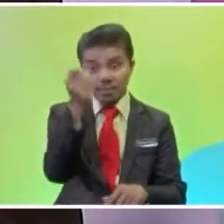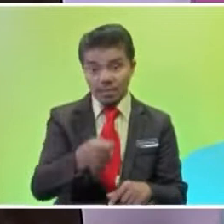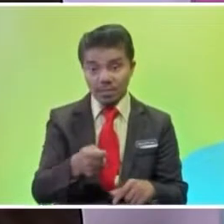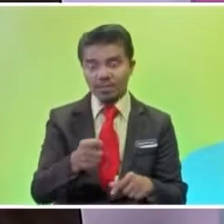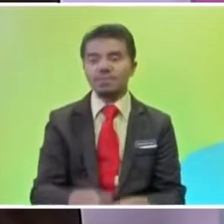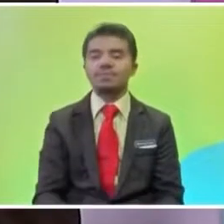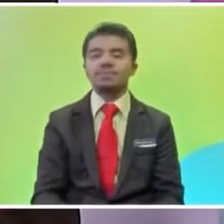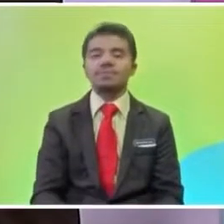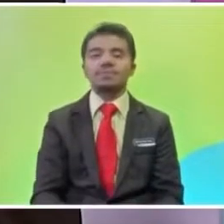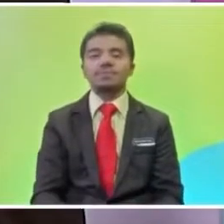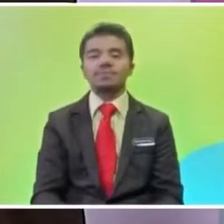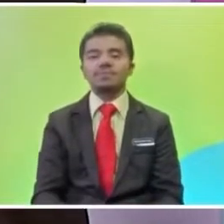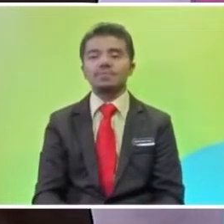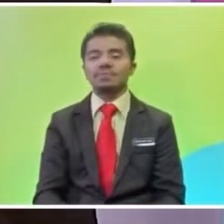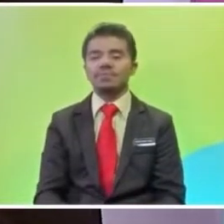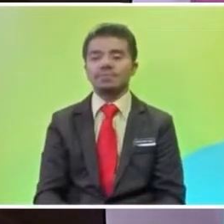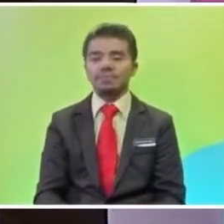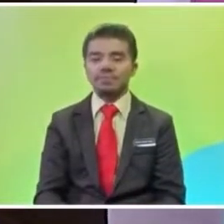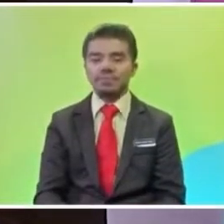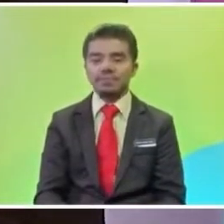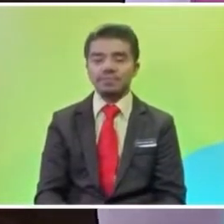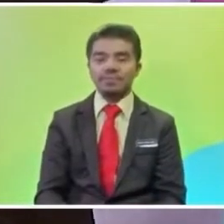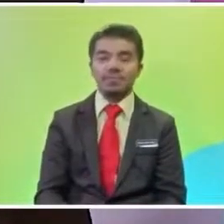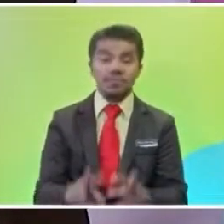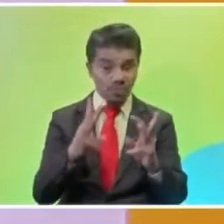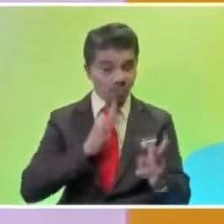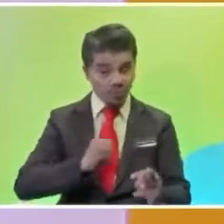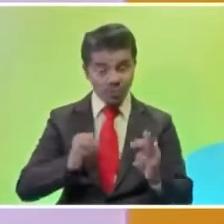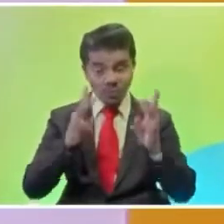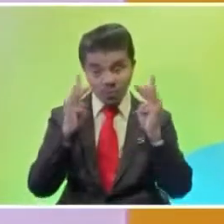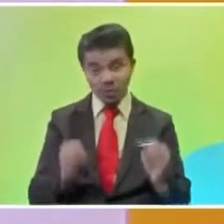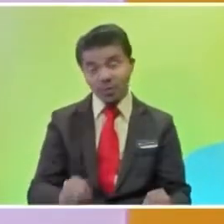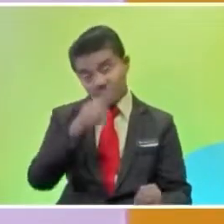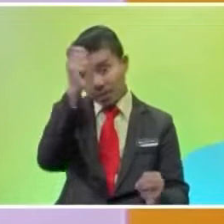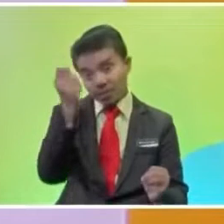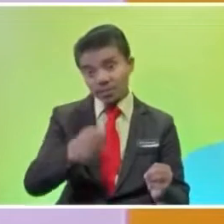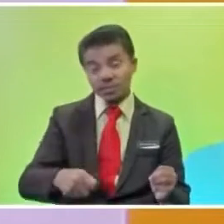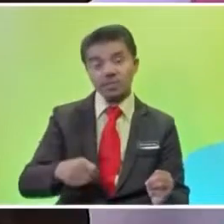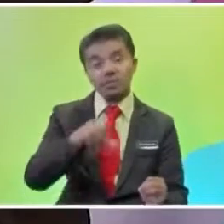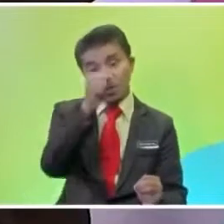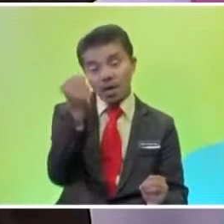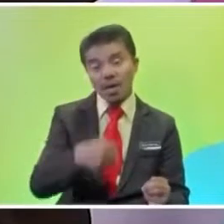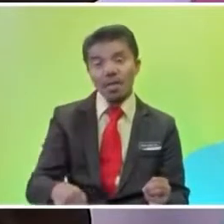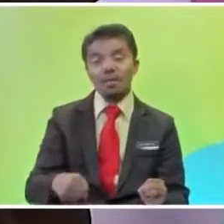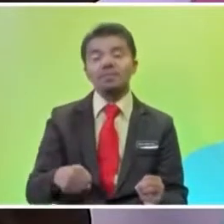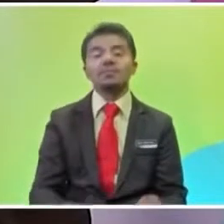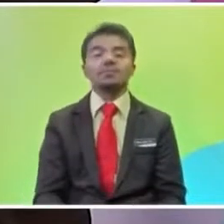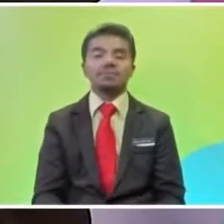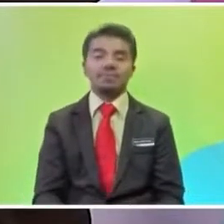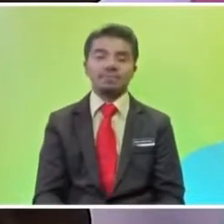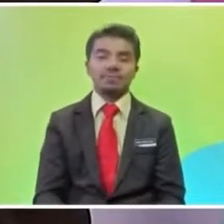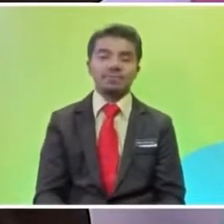tapi pencak silat secara menyeluruh murid yang bertanyakan soal lain murid yang mendengar tersebut turut sama boleh ditaksir pada waktu itu